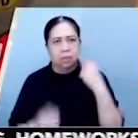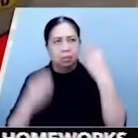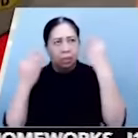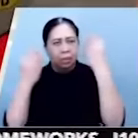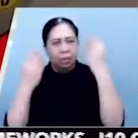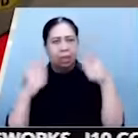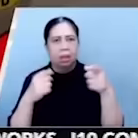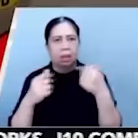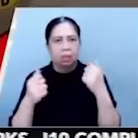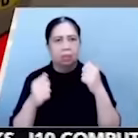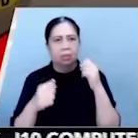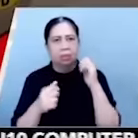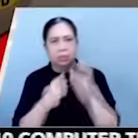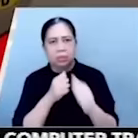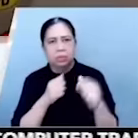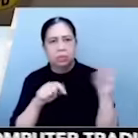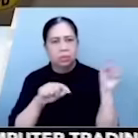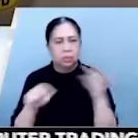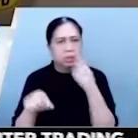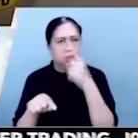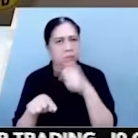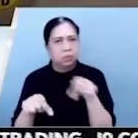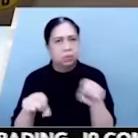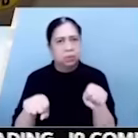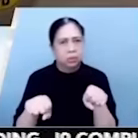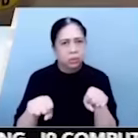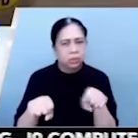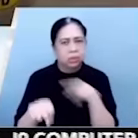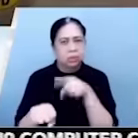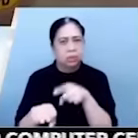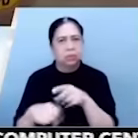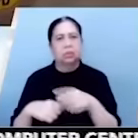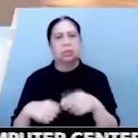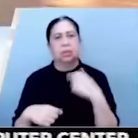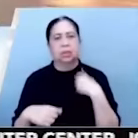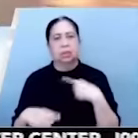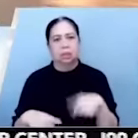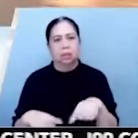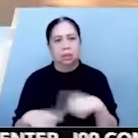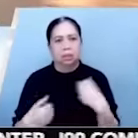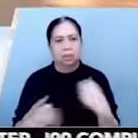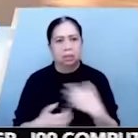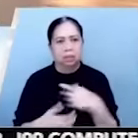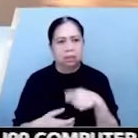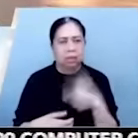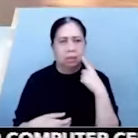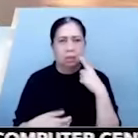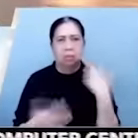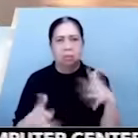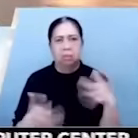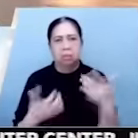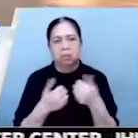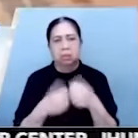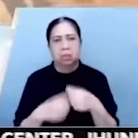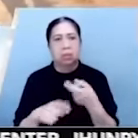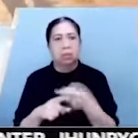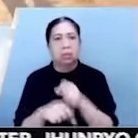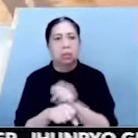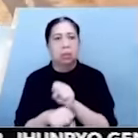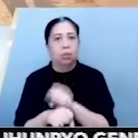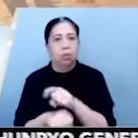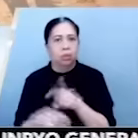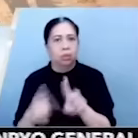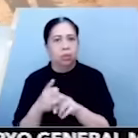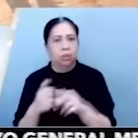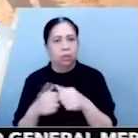Ngayon pagdating niya rito, nakita niya na yung motor, saka yung sapatos, yung kinabahan na yung kasama niya na. Galing daw ng trabaho ang biktima at nagkayayaan